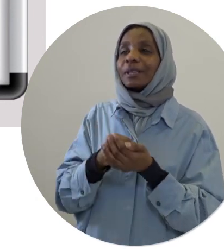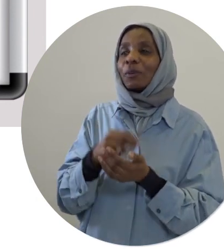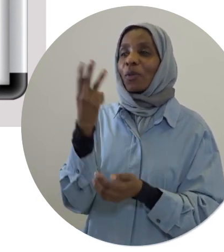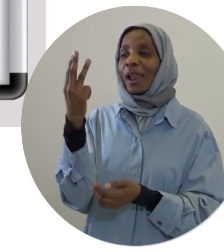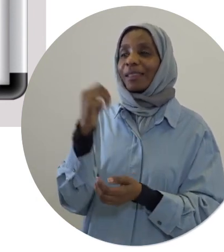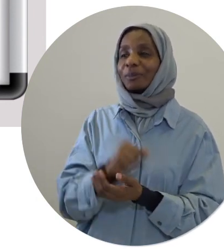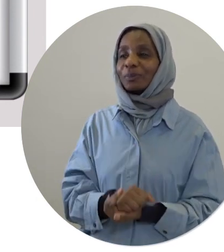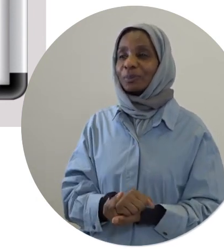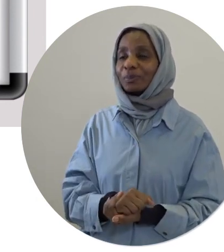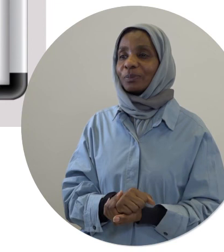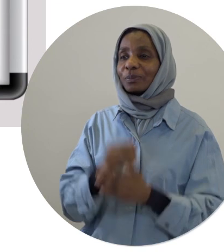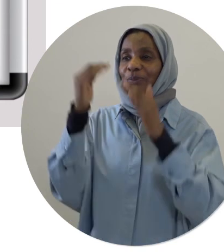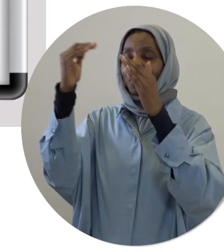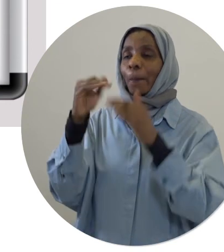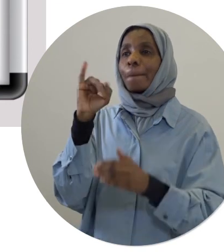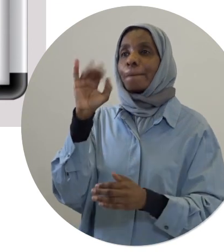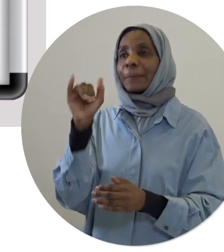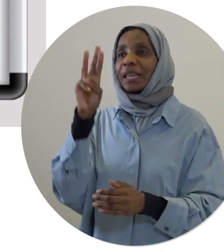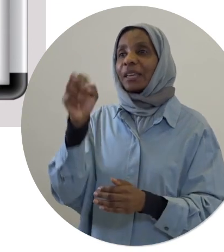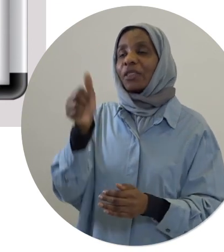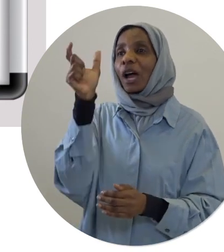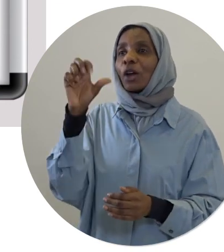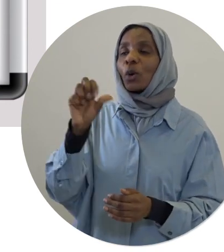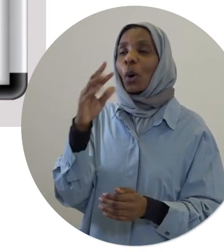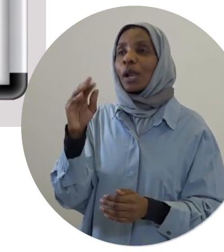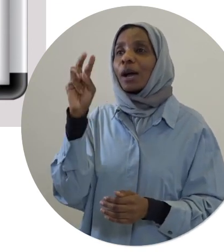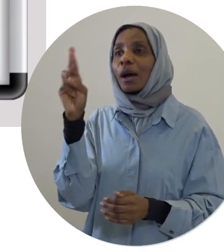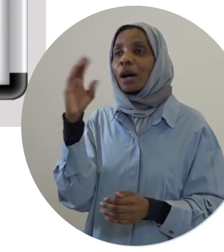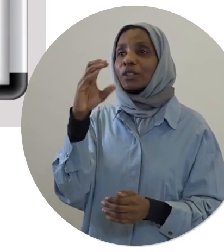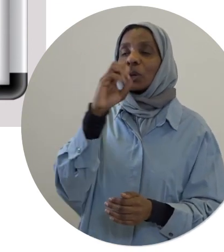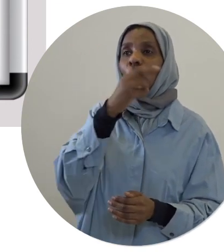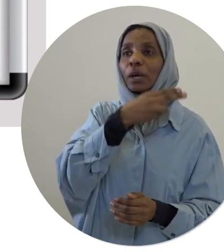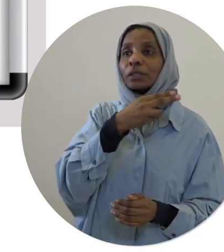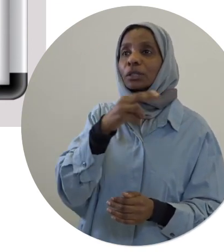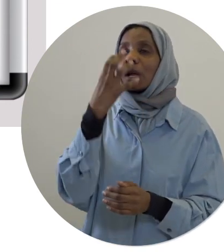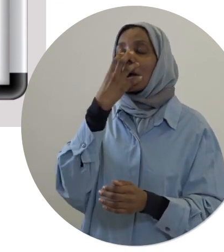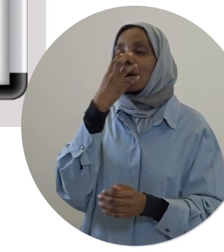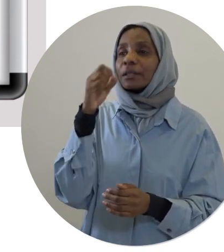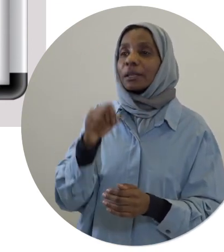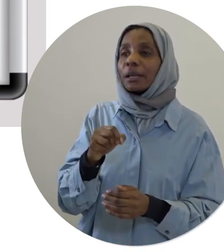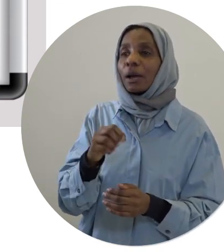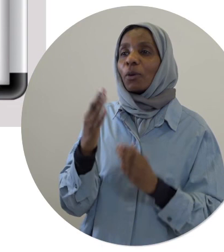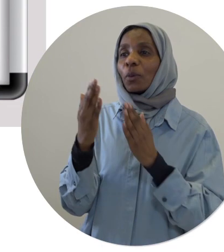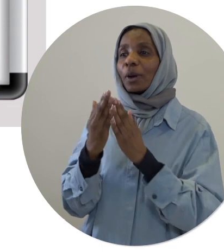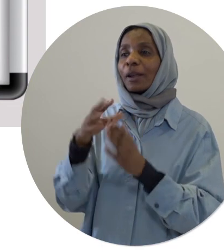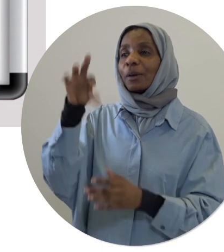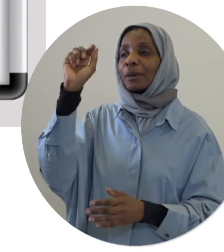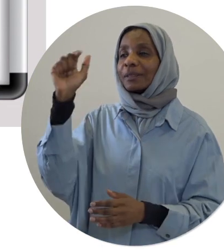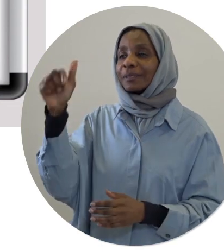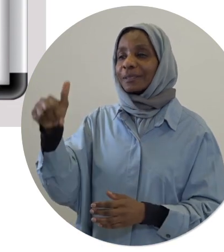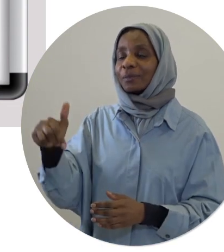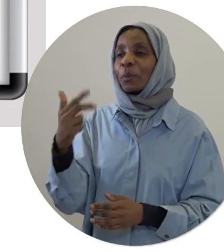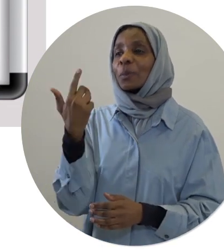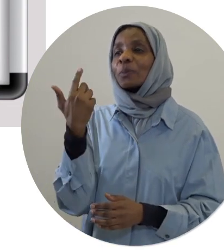إلى الألدهيد المقابل، الاختيار رقم 3. الميثانول كحول أولي سيتأكسد إلى أيضاً